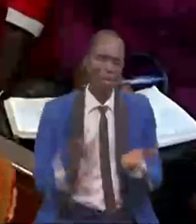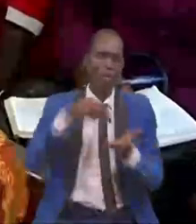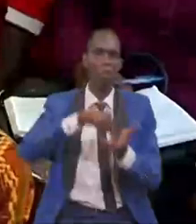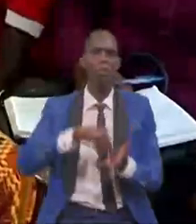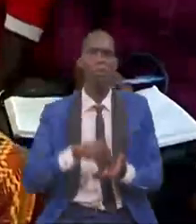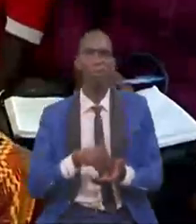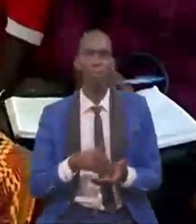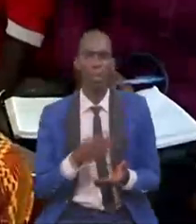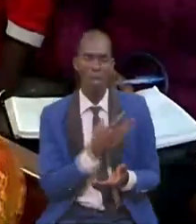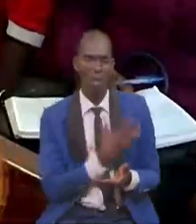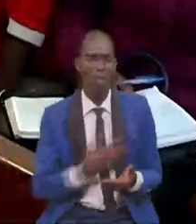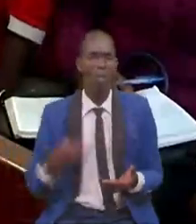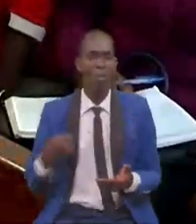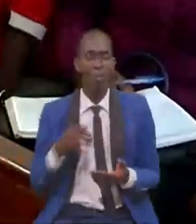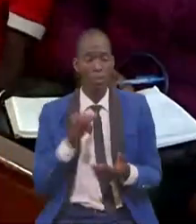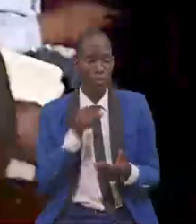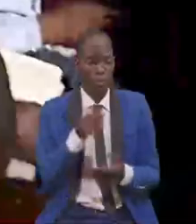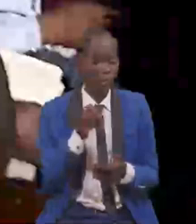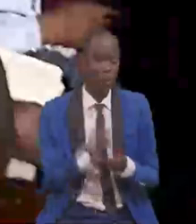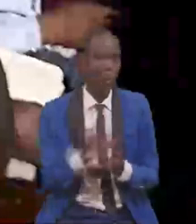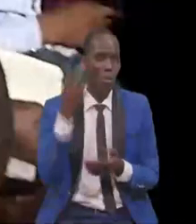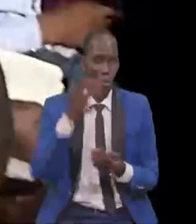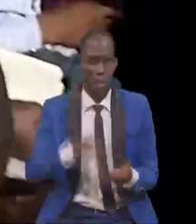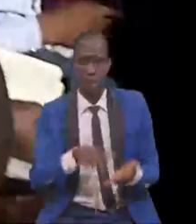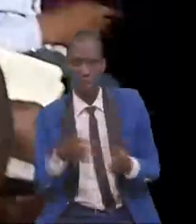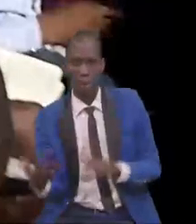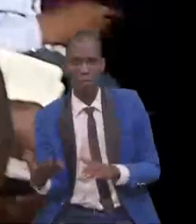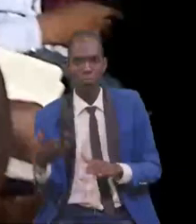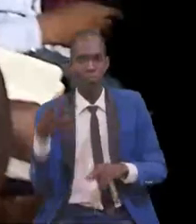lève-toi. Et le mort s'assit